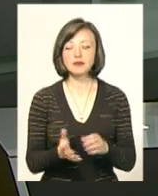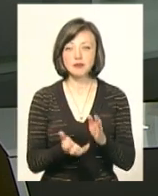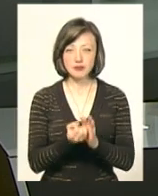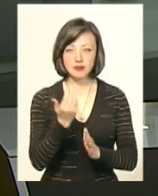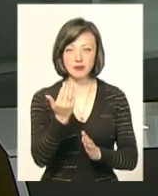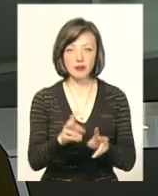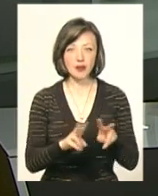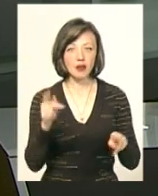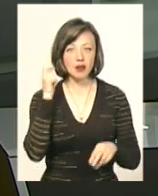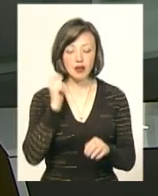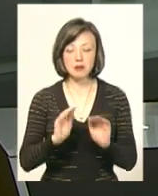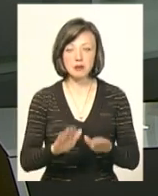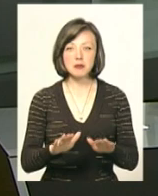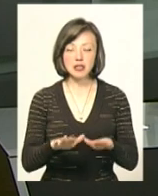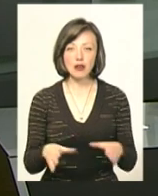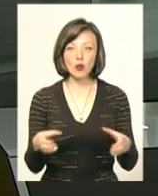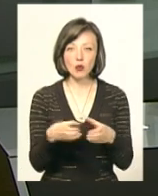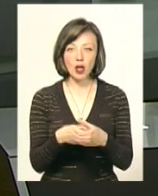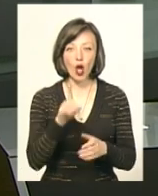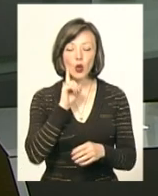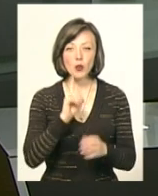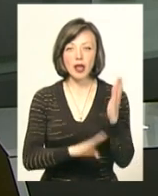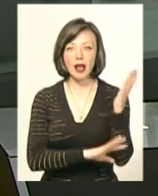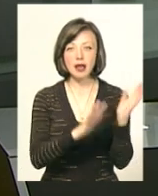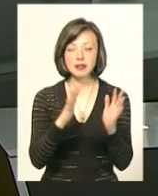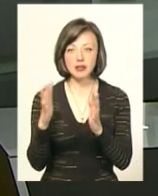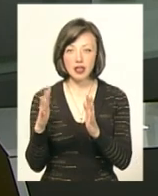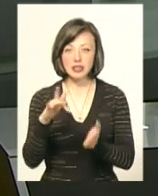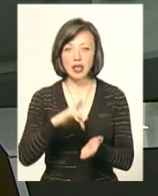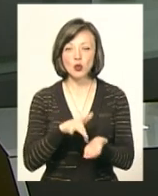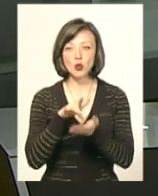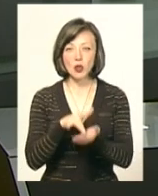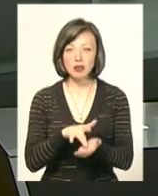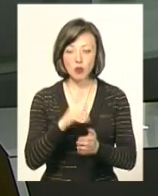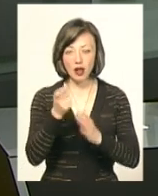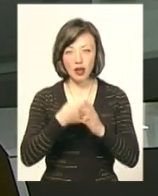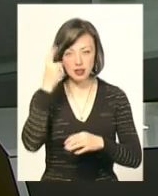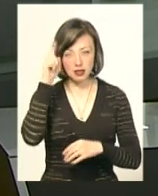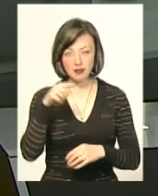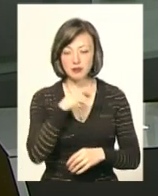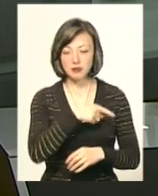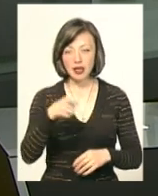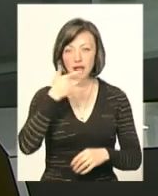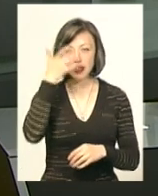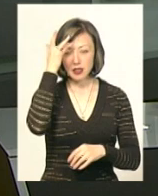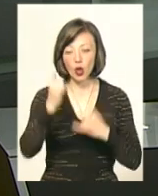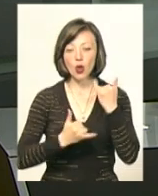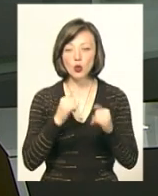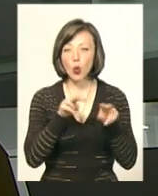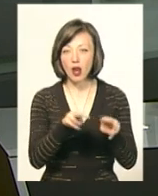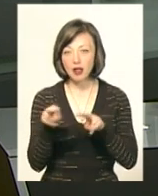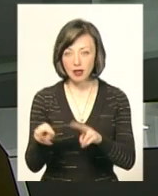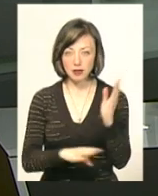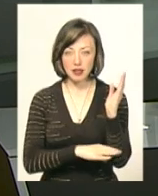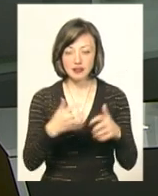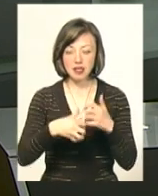їхні ровесники з місцевого гуртка «Юні лісівники» Центру туризму і краєзнавства учнівської молоді. Продовж літа діти доглядатимуть за молодими дубами,